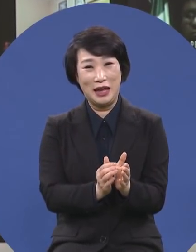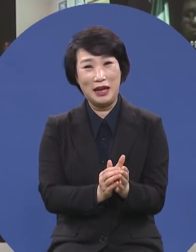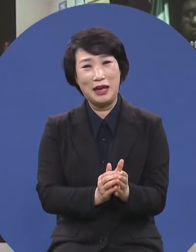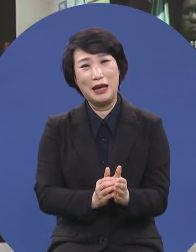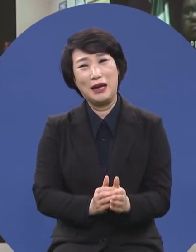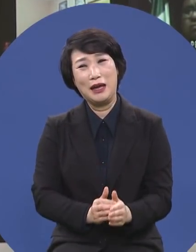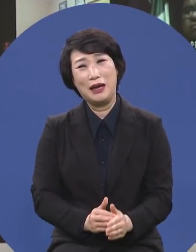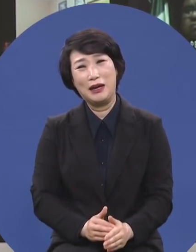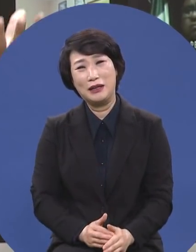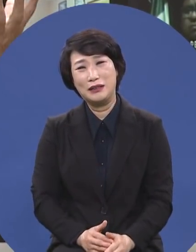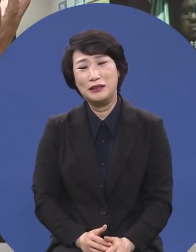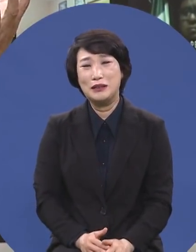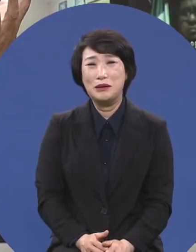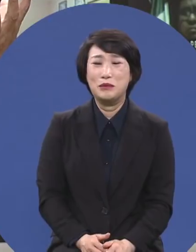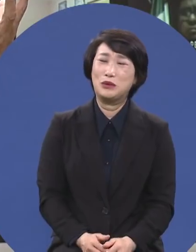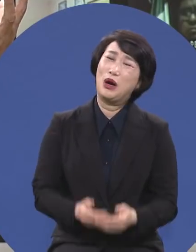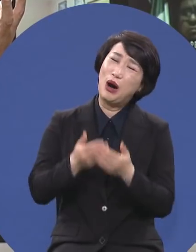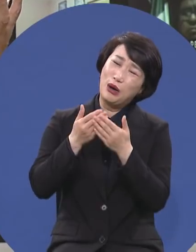이뤘네.